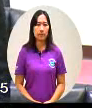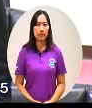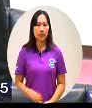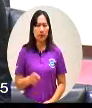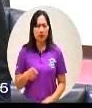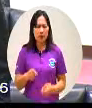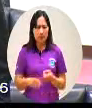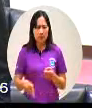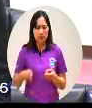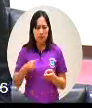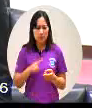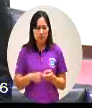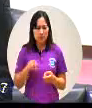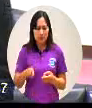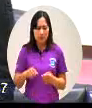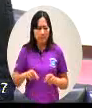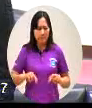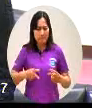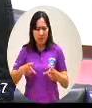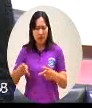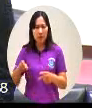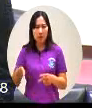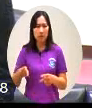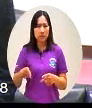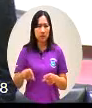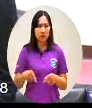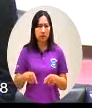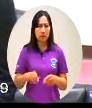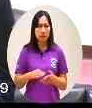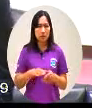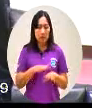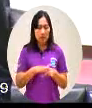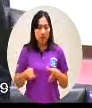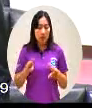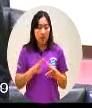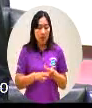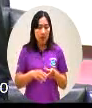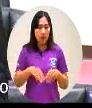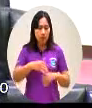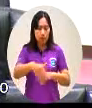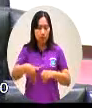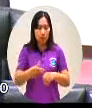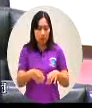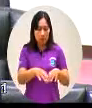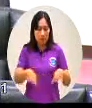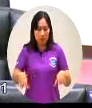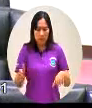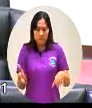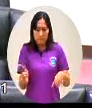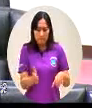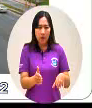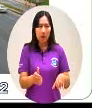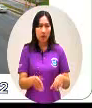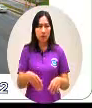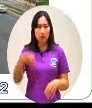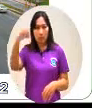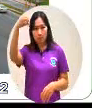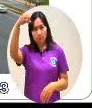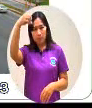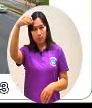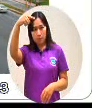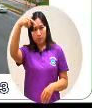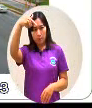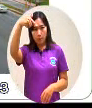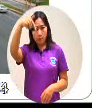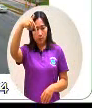做一个完整的改善哦，把这安全岛看要怎处理吼，这确实困扰地方真久啦吼。哦，这个空照图看，你看麦啊，这个是安